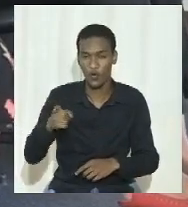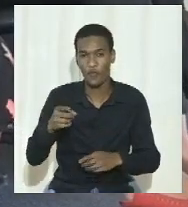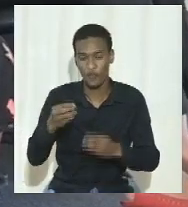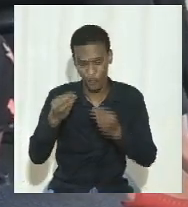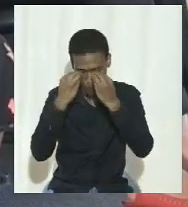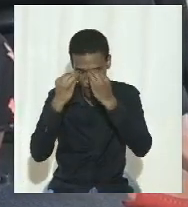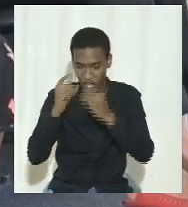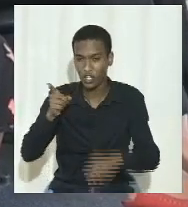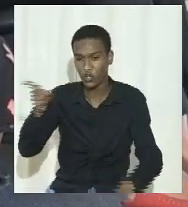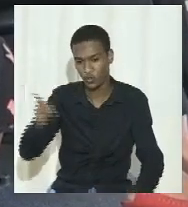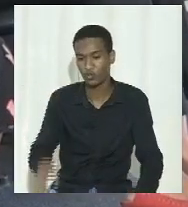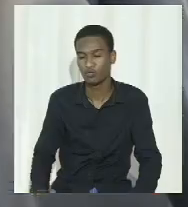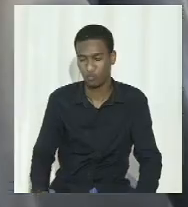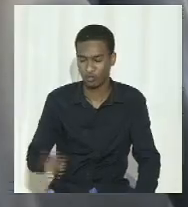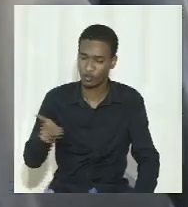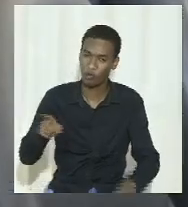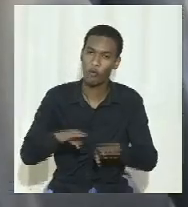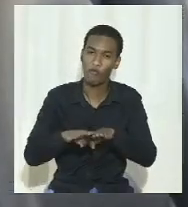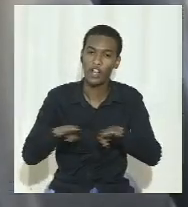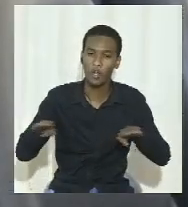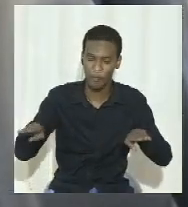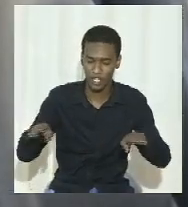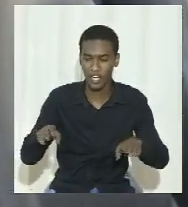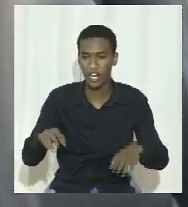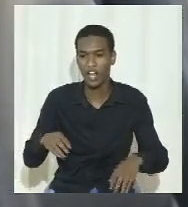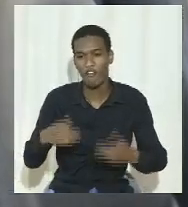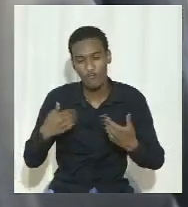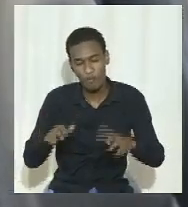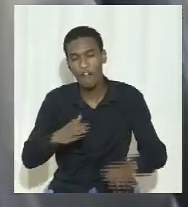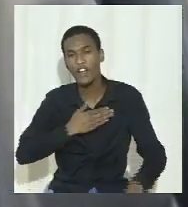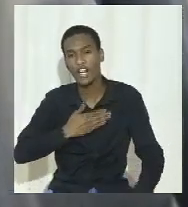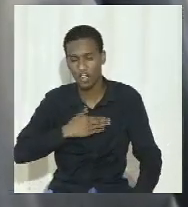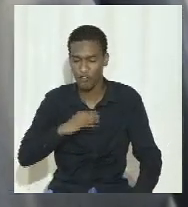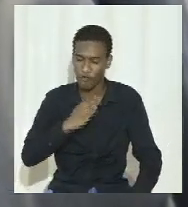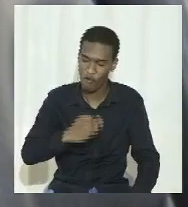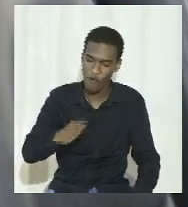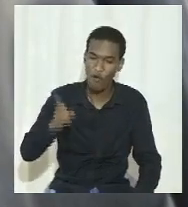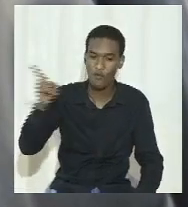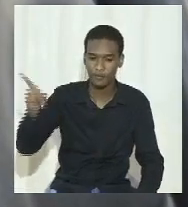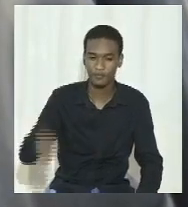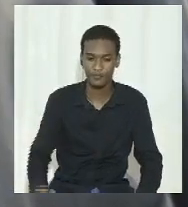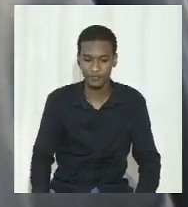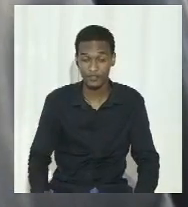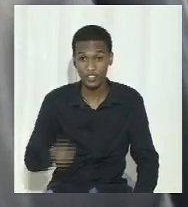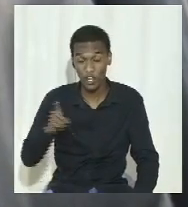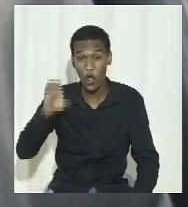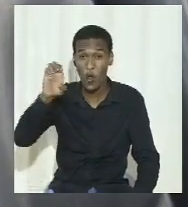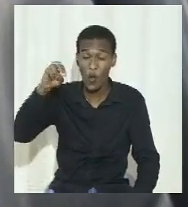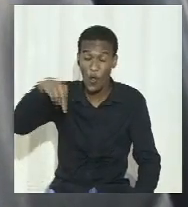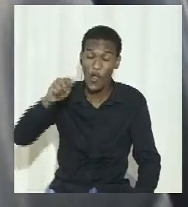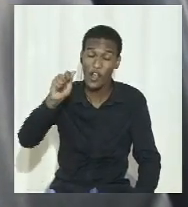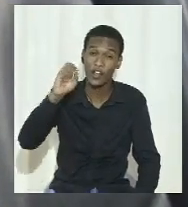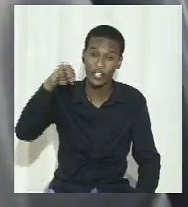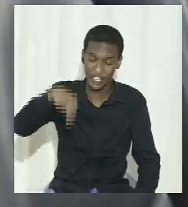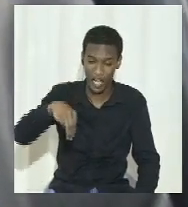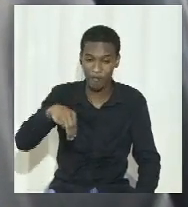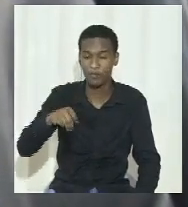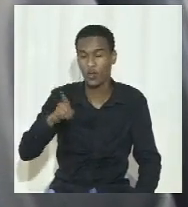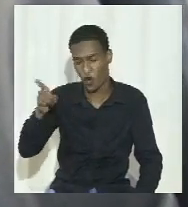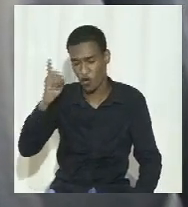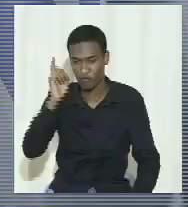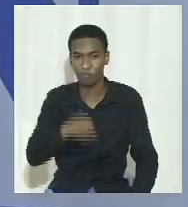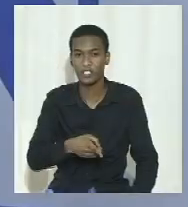vaovao no ifanarahana. Ato amin'ny ENAM misy formation mikasika SST moa filaza izy, santé sécurité